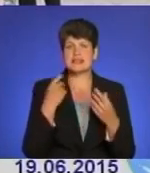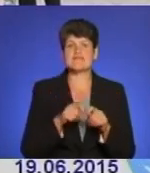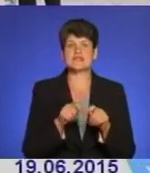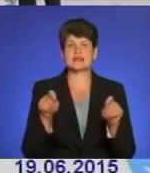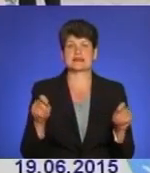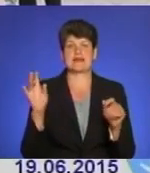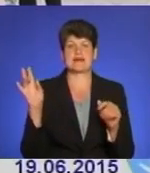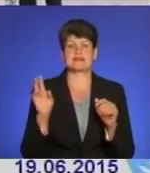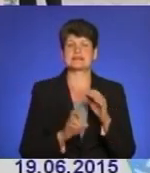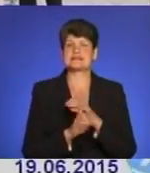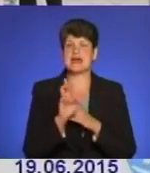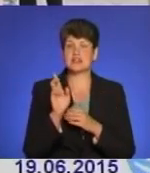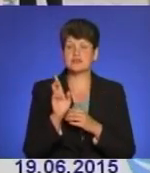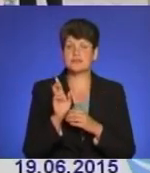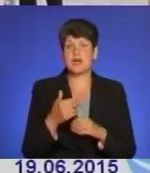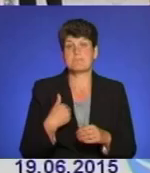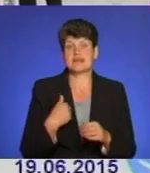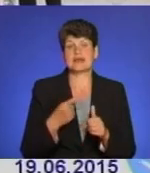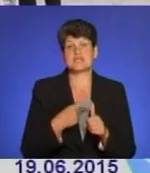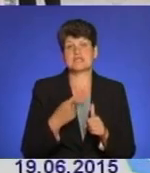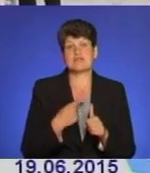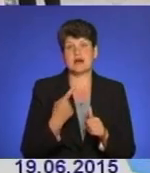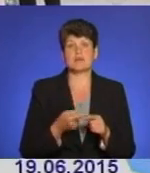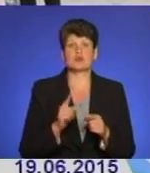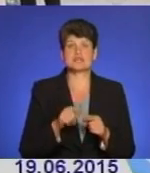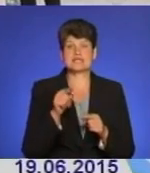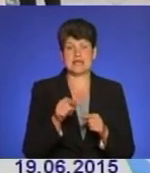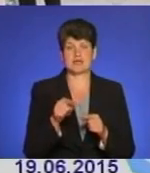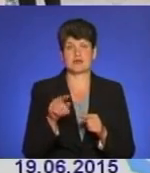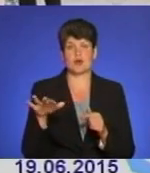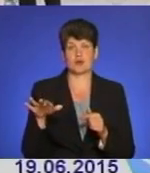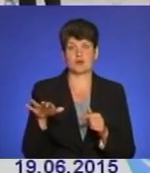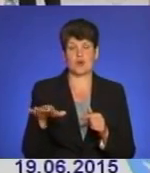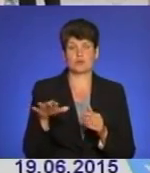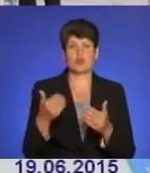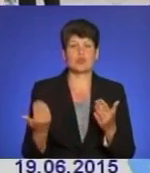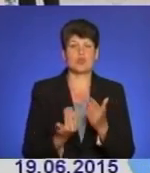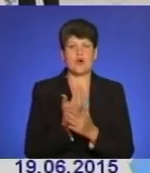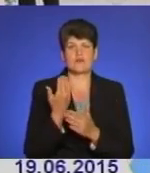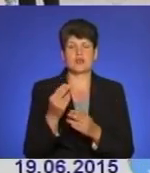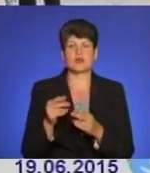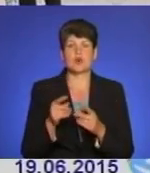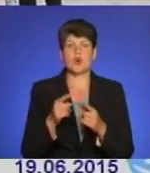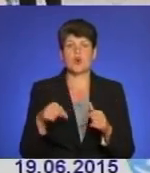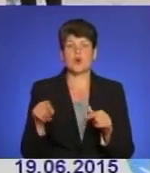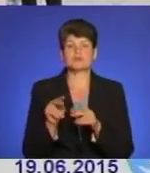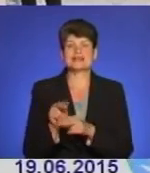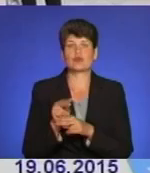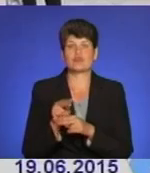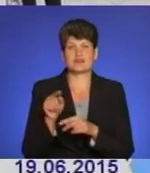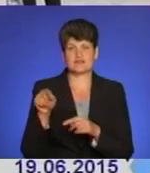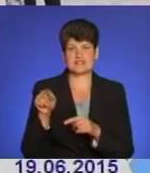церкви, але так як ми називаємо цей корпус новим корпусом лікування, тому що в